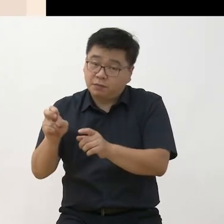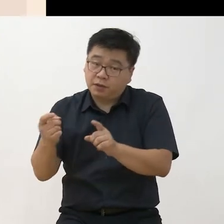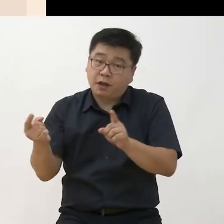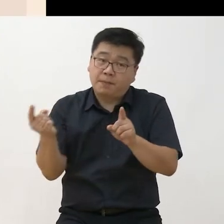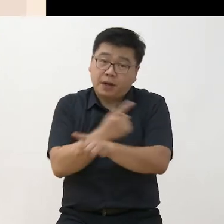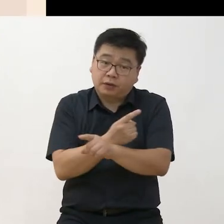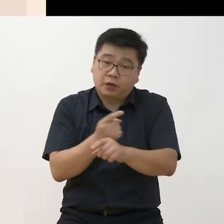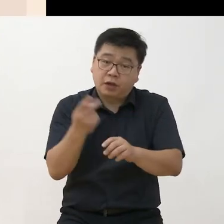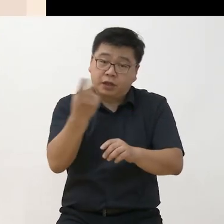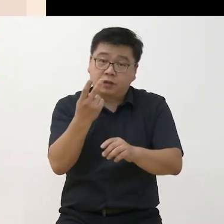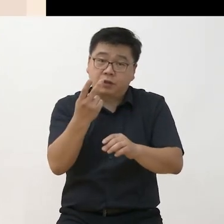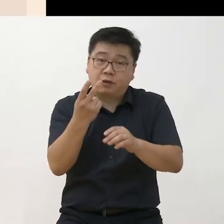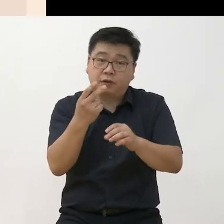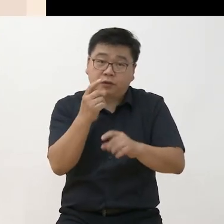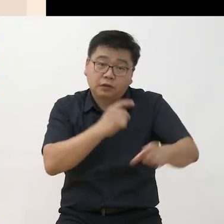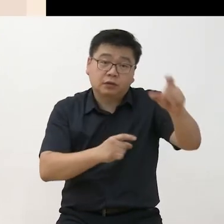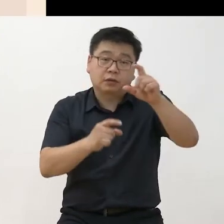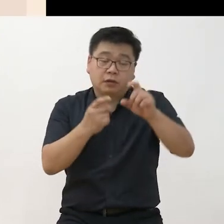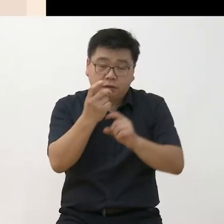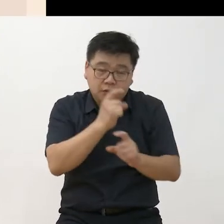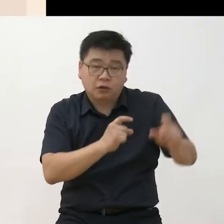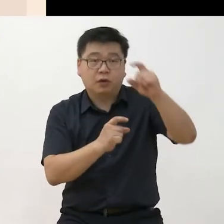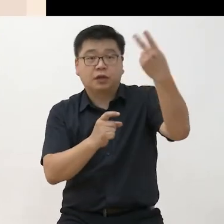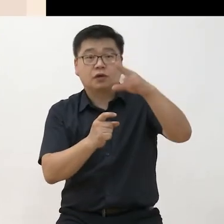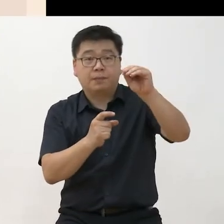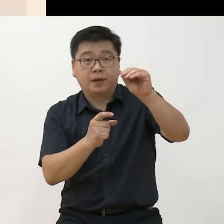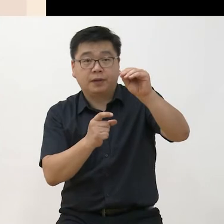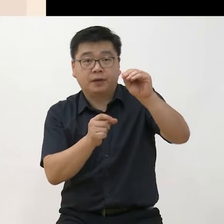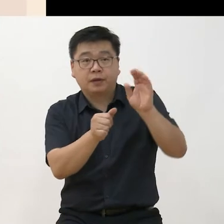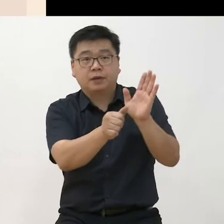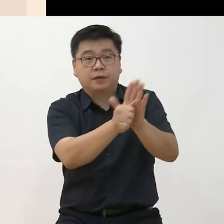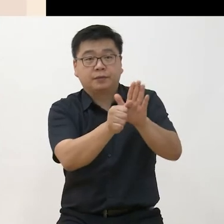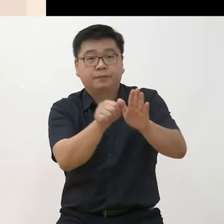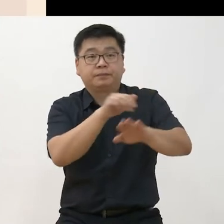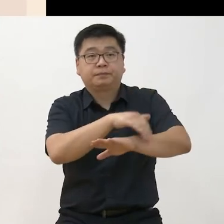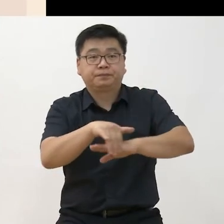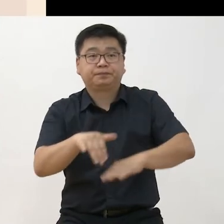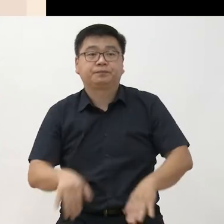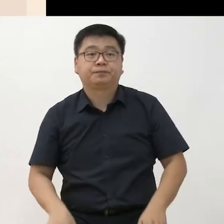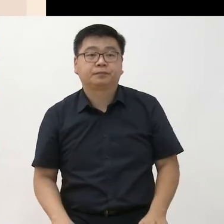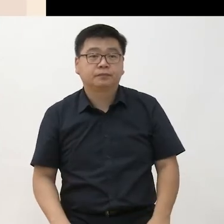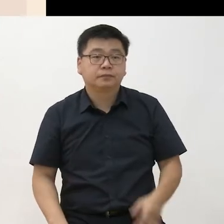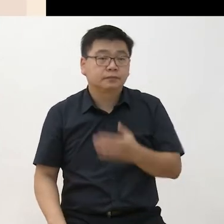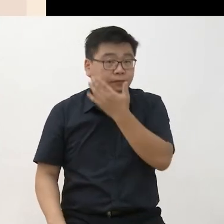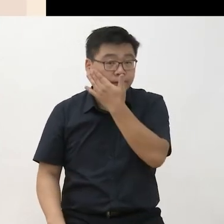증액한 4,500만 원으로 지원을 할 예정입니다.